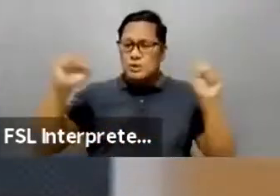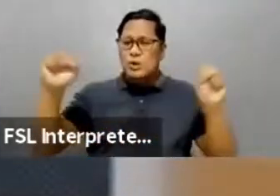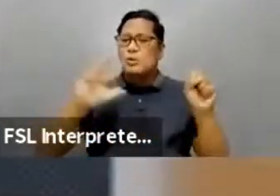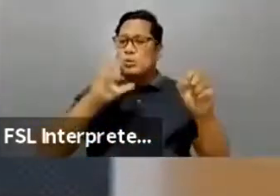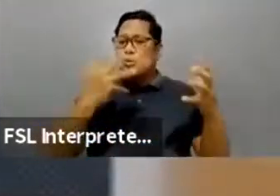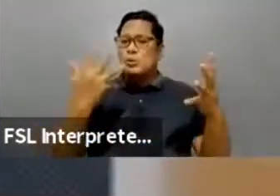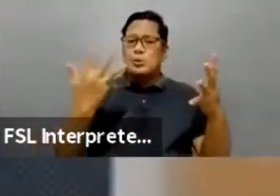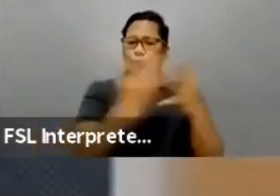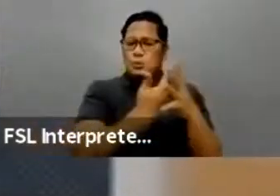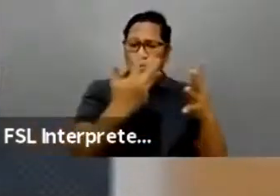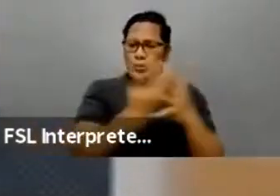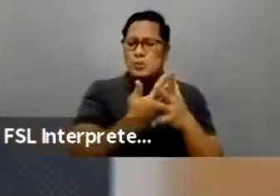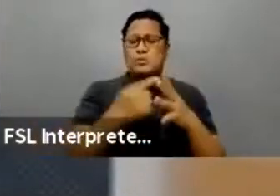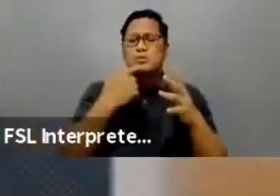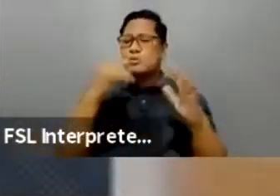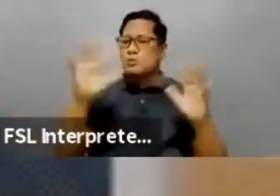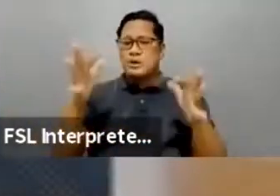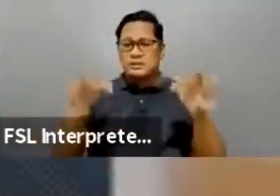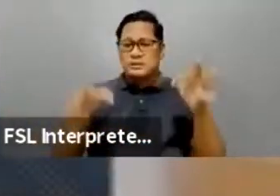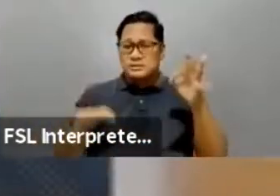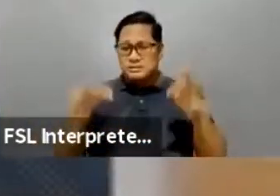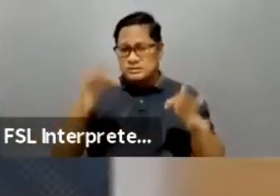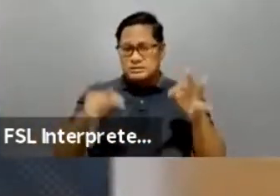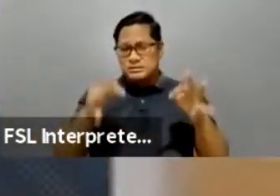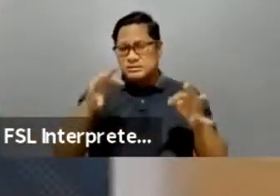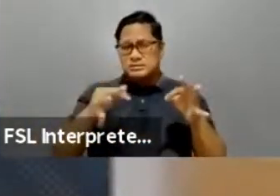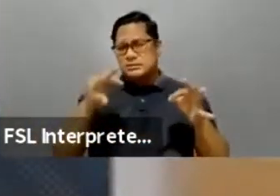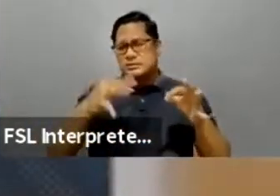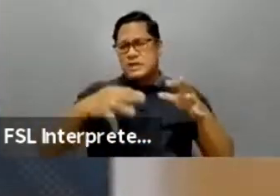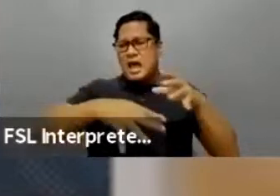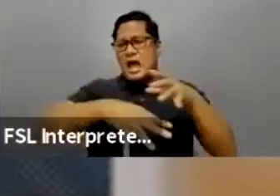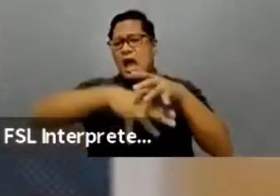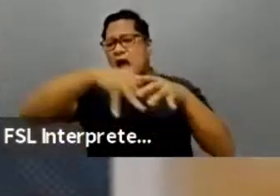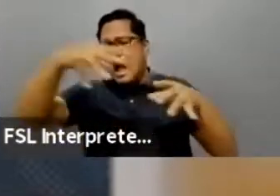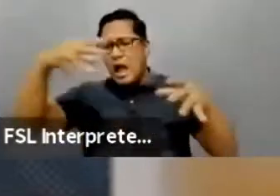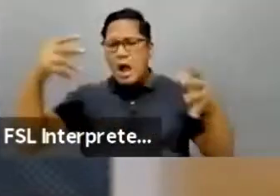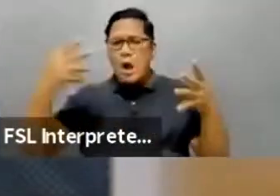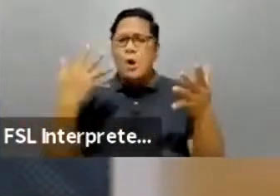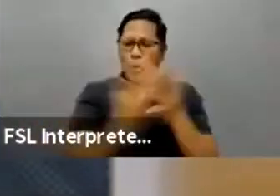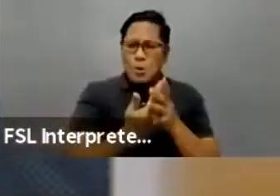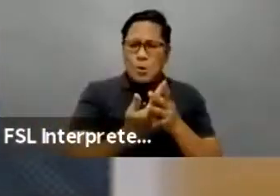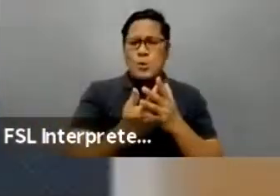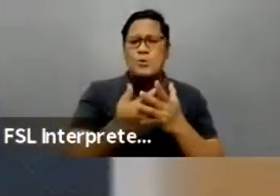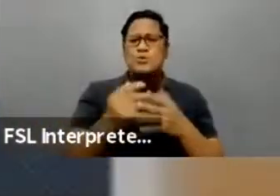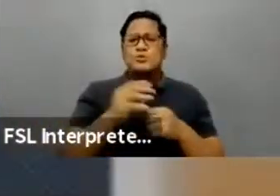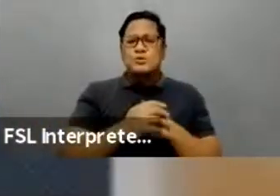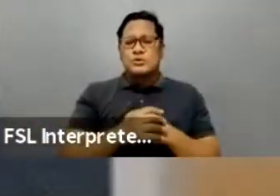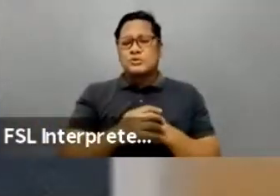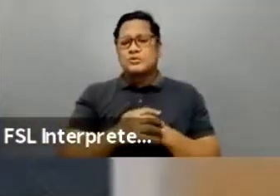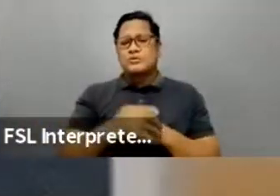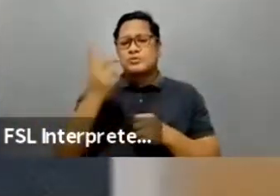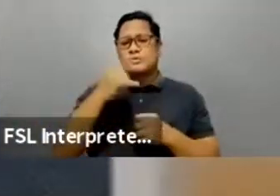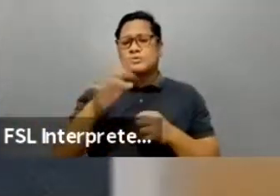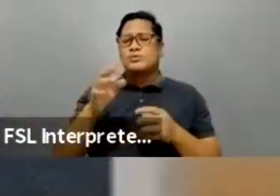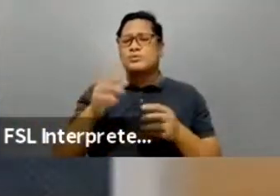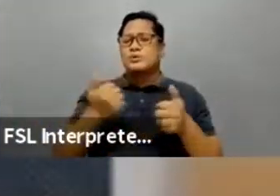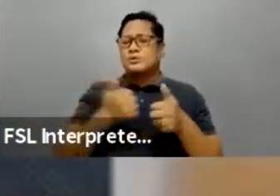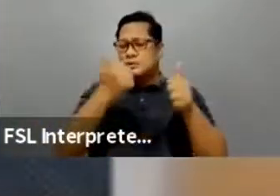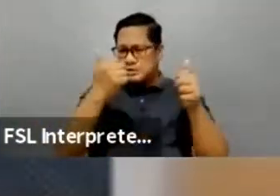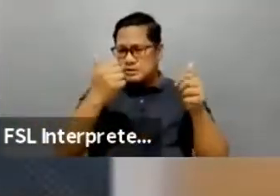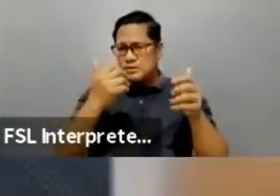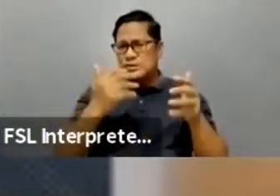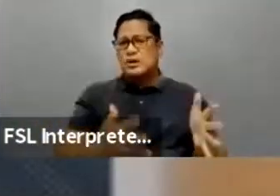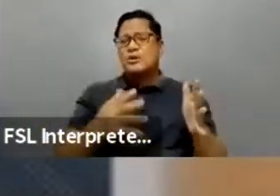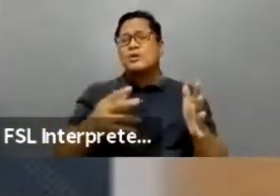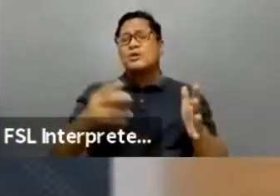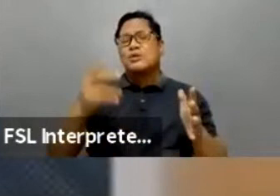ng walang katarungan. Palabasin mo sa pagtatalukbong mga alagad ng mga